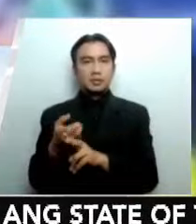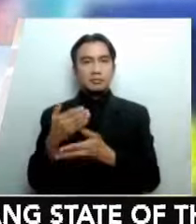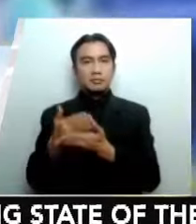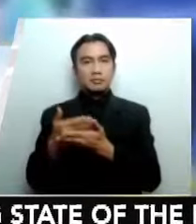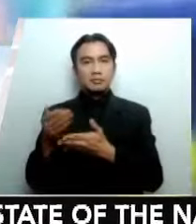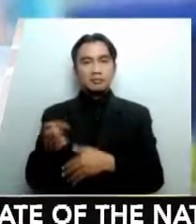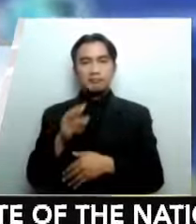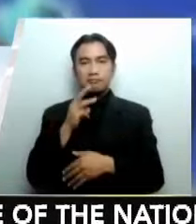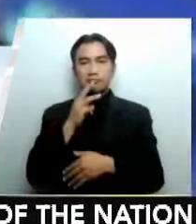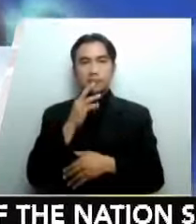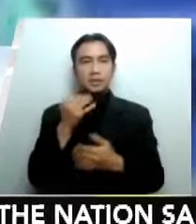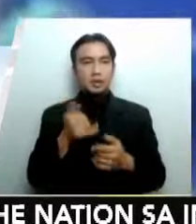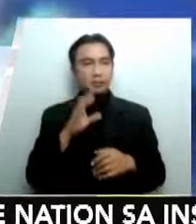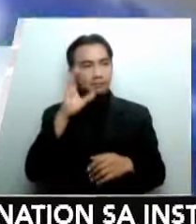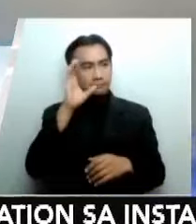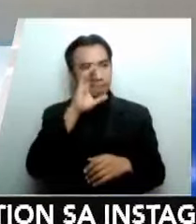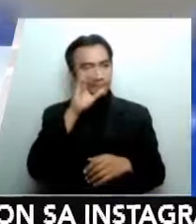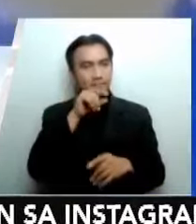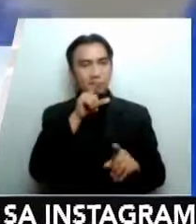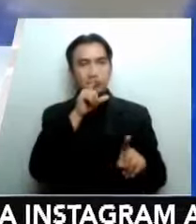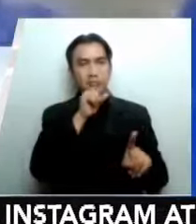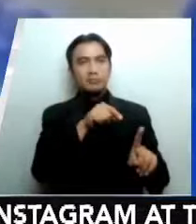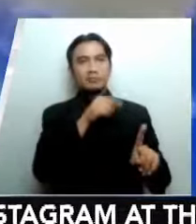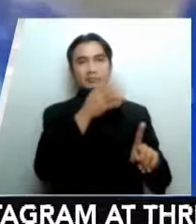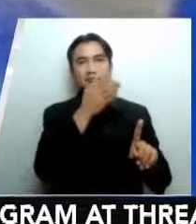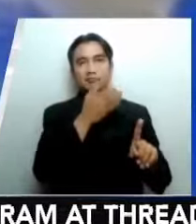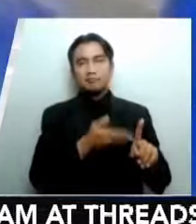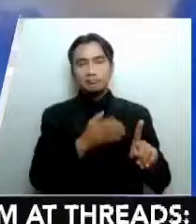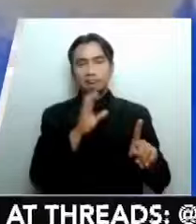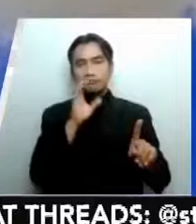mga pulis at patuloy na iniimbestigahan.